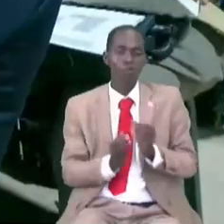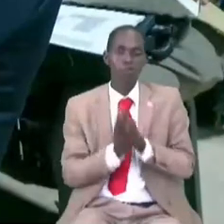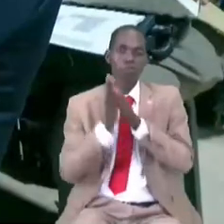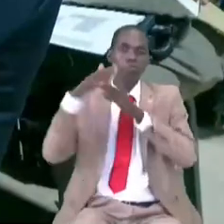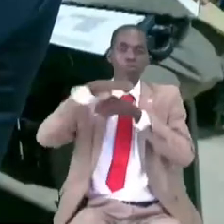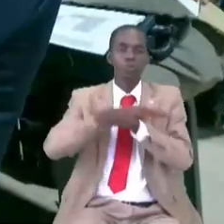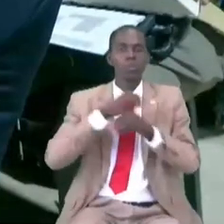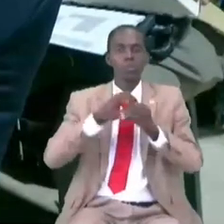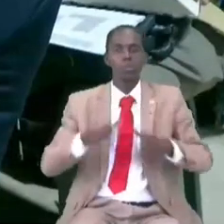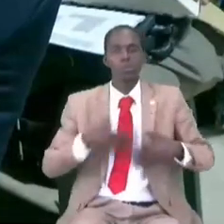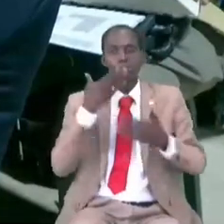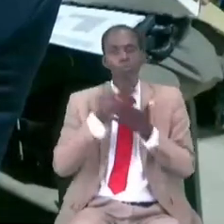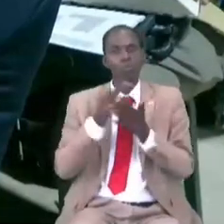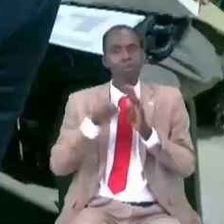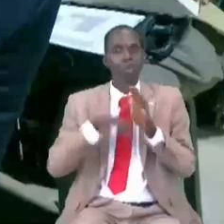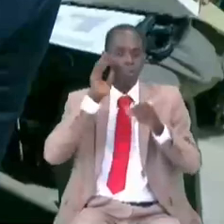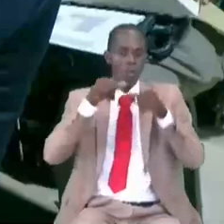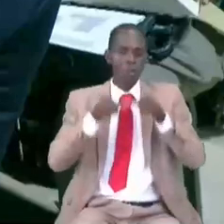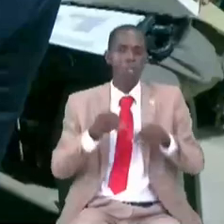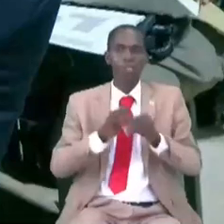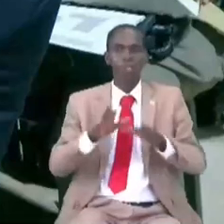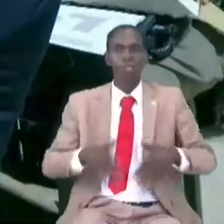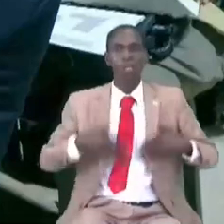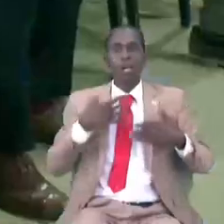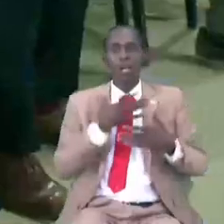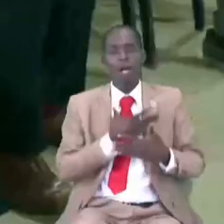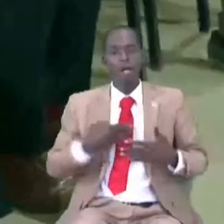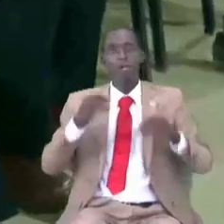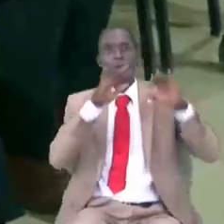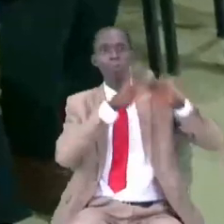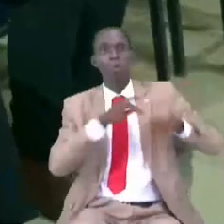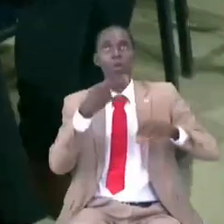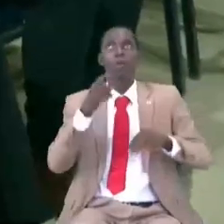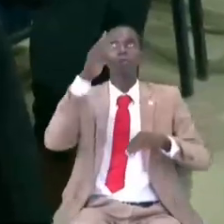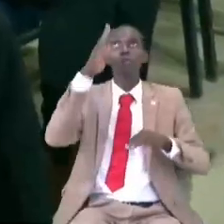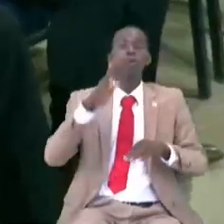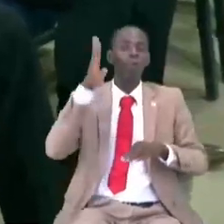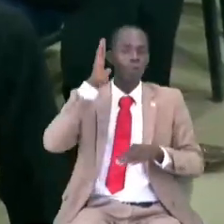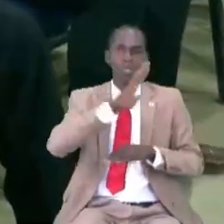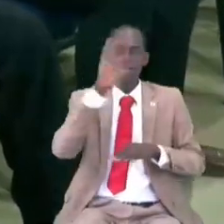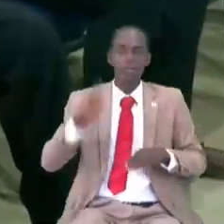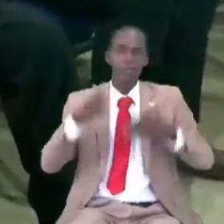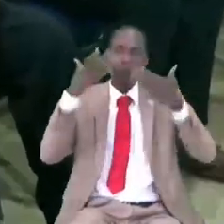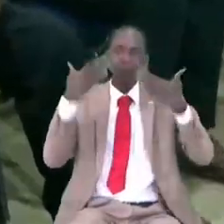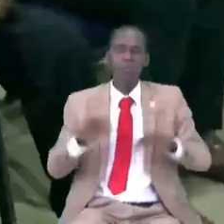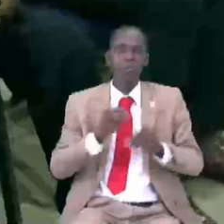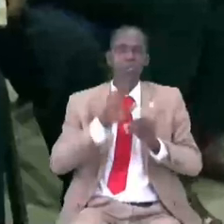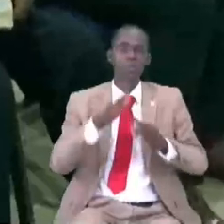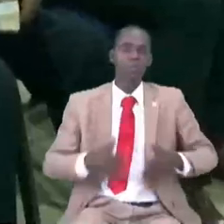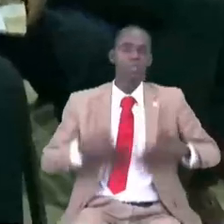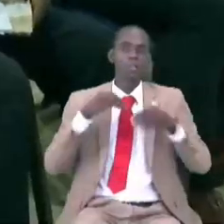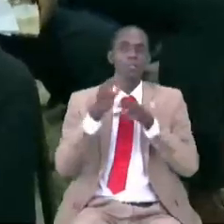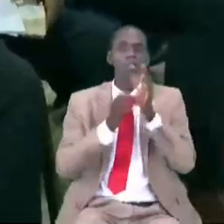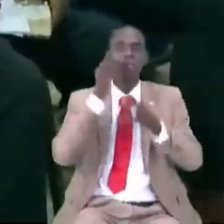de Dieu sera inexhaustible dans ta vie au nom de Jésus. Troisième